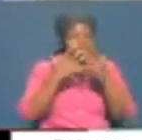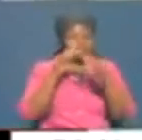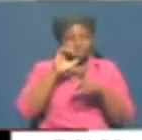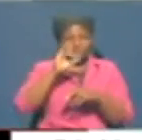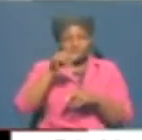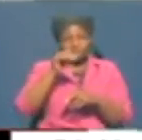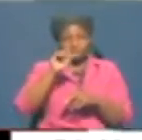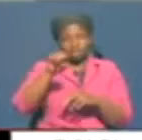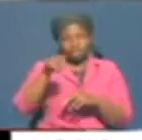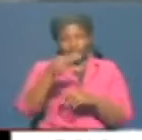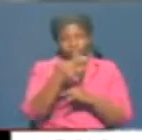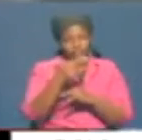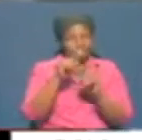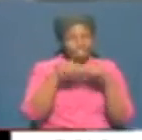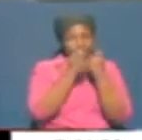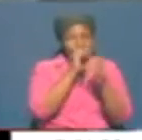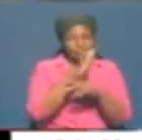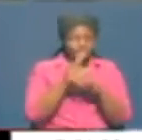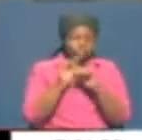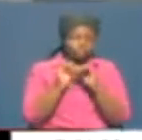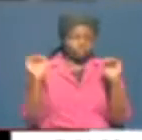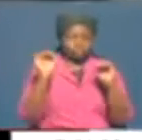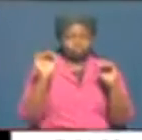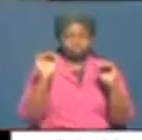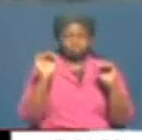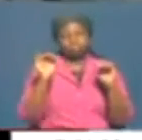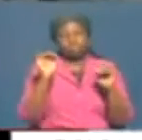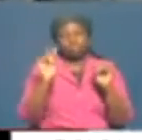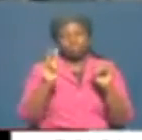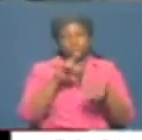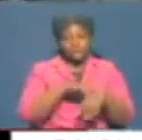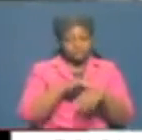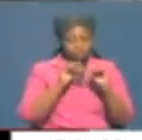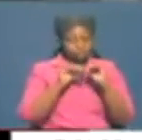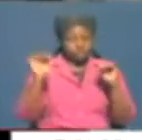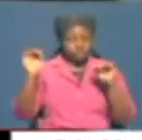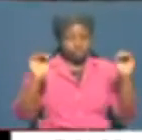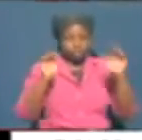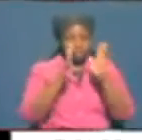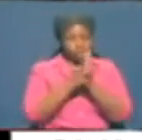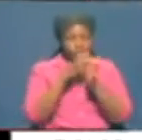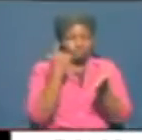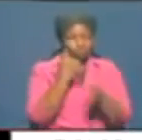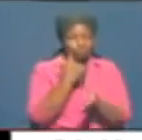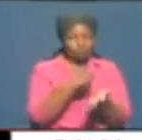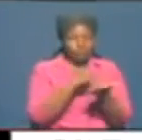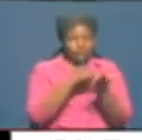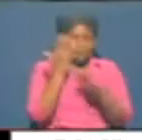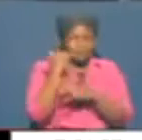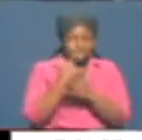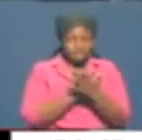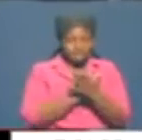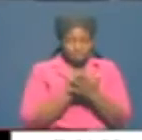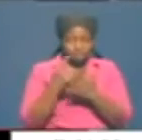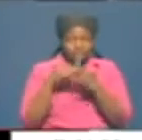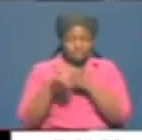mbili katika mechi mbili za kundi E. Stars ilitoka sare tasa dhidi ya Uganda Cranes juma jana jijini Nairobi, kabla ya kutoka sare bao moja